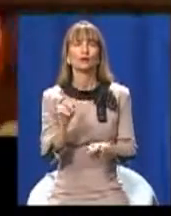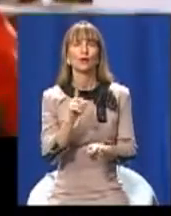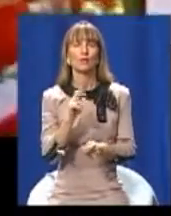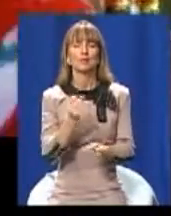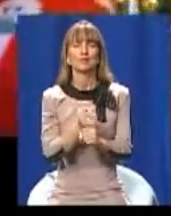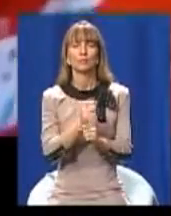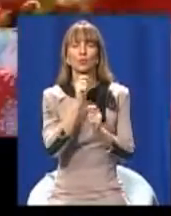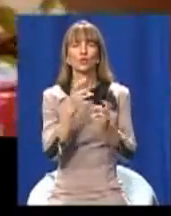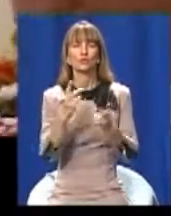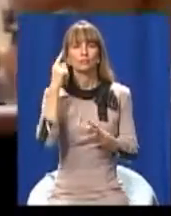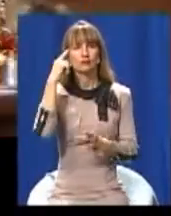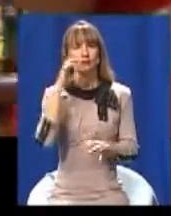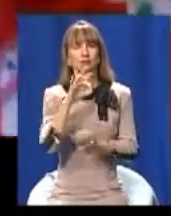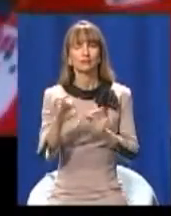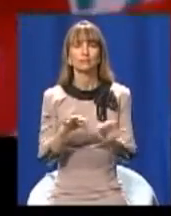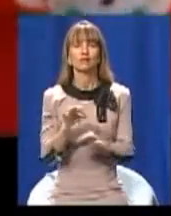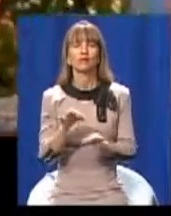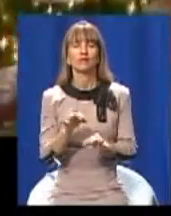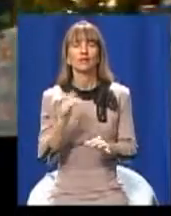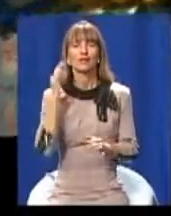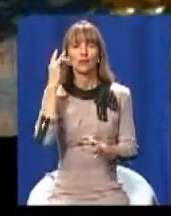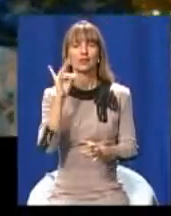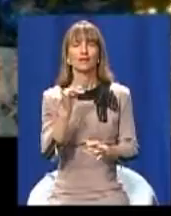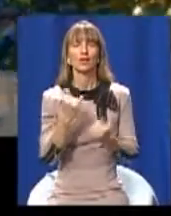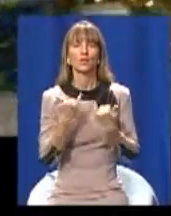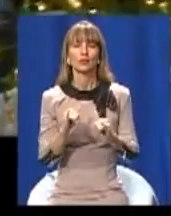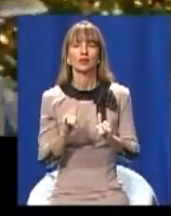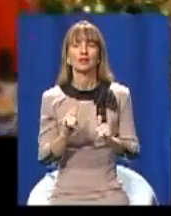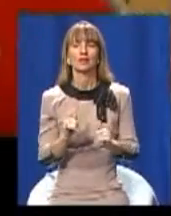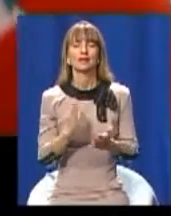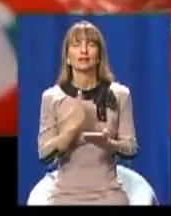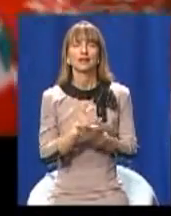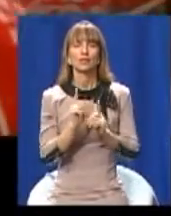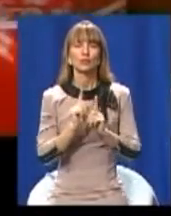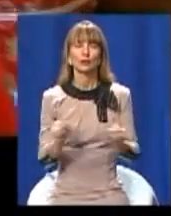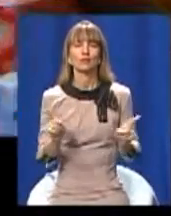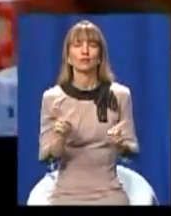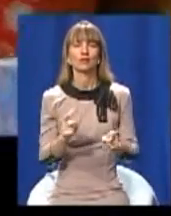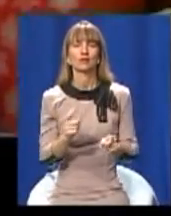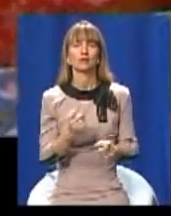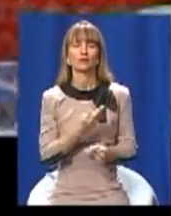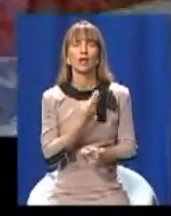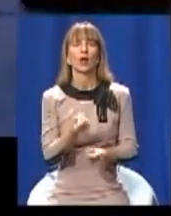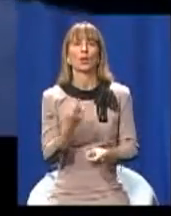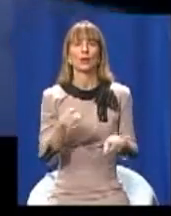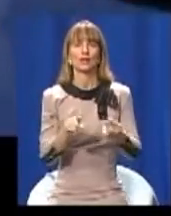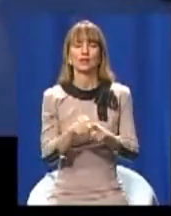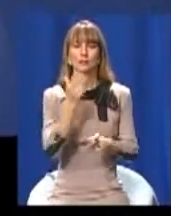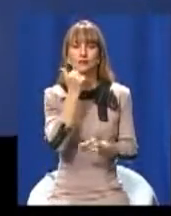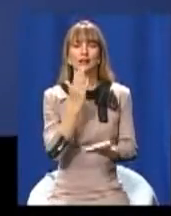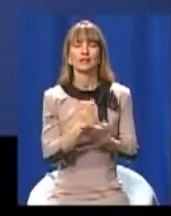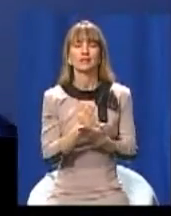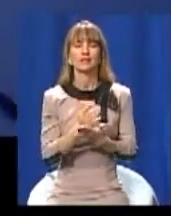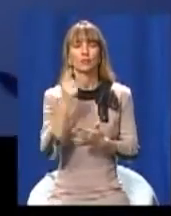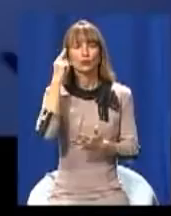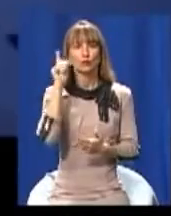проявити неабияку логіку, творчість та оригінальність. Тож такий вчинок є особливою місією. Звідки ж пішов такий звичай? Є версія,